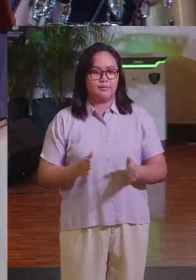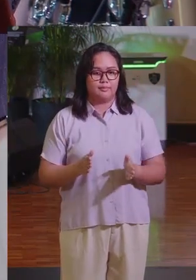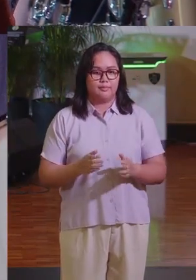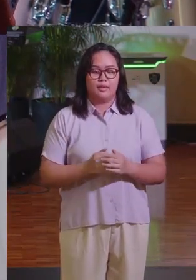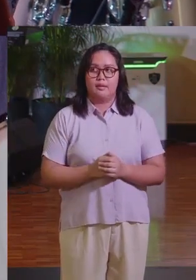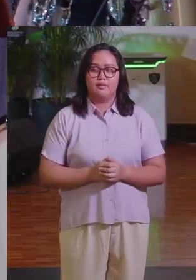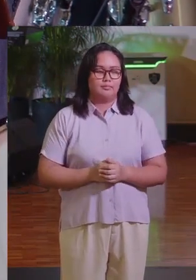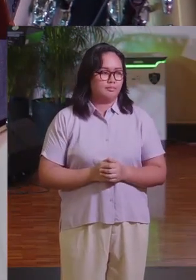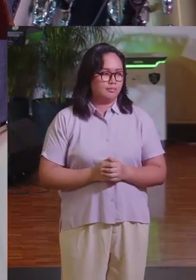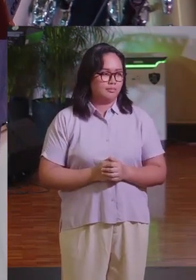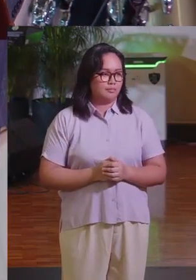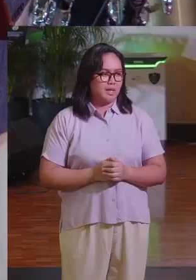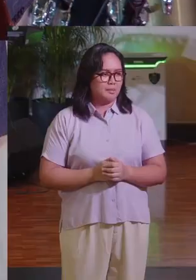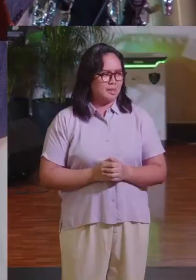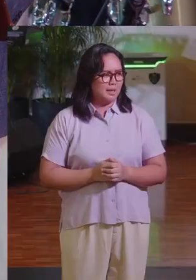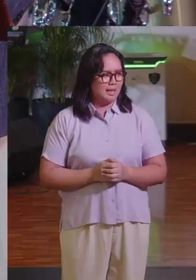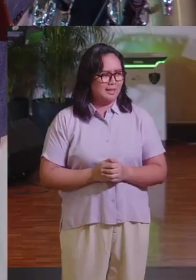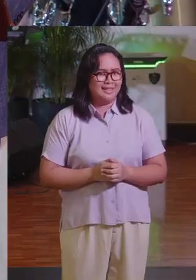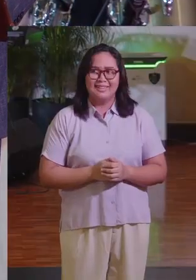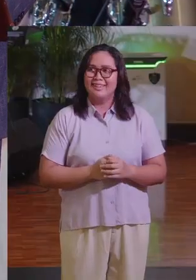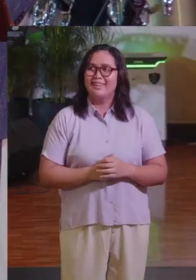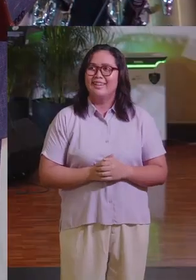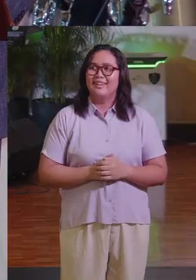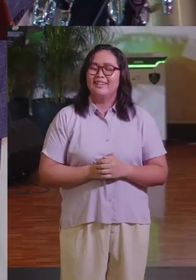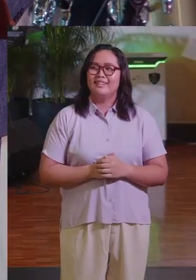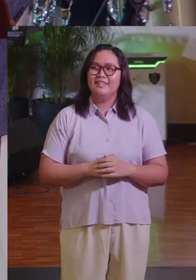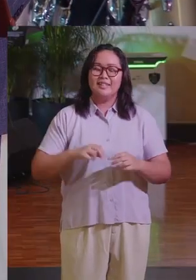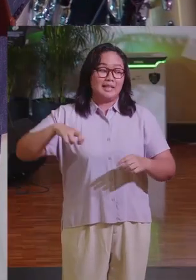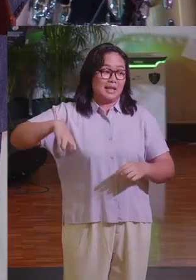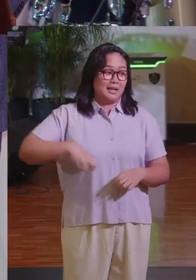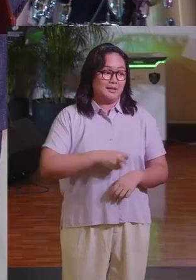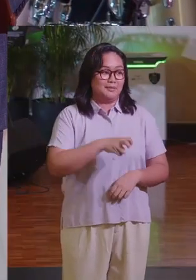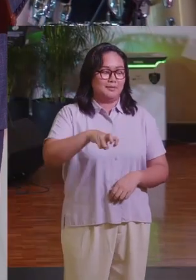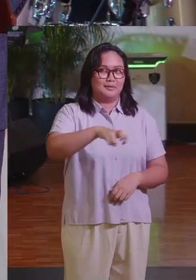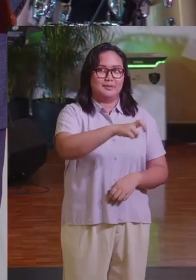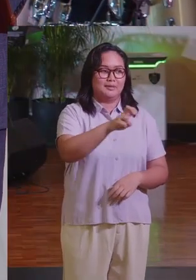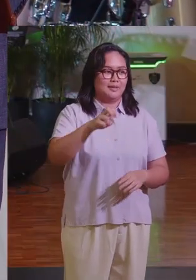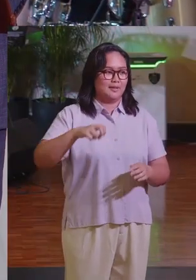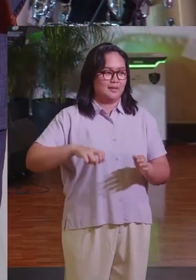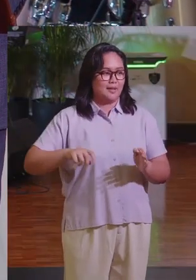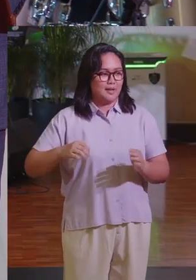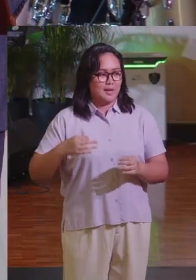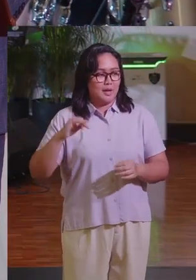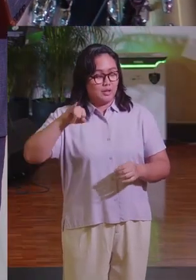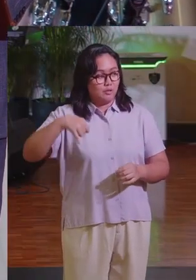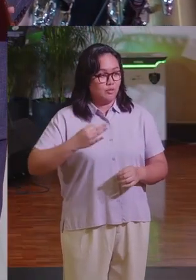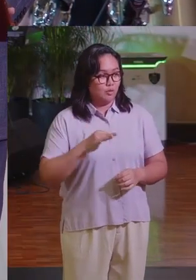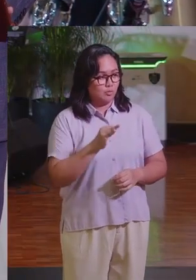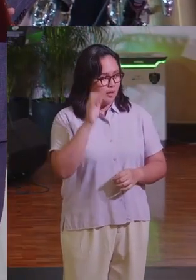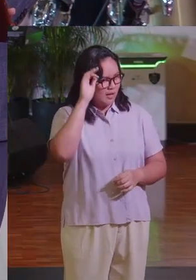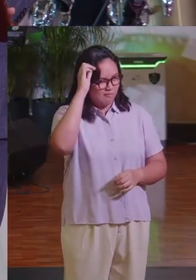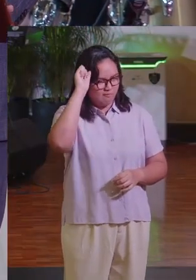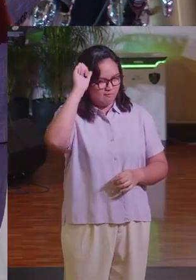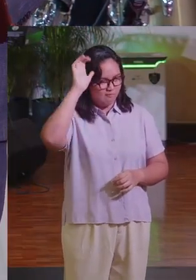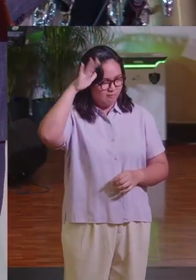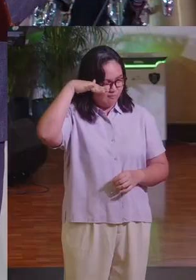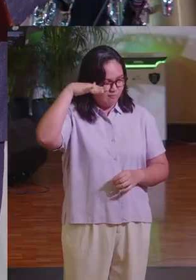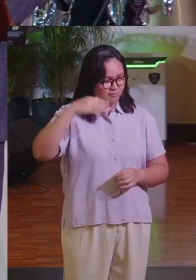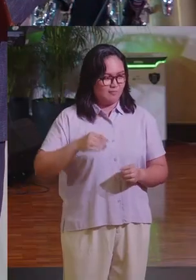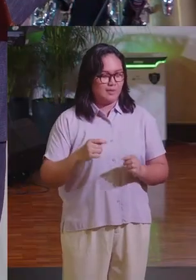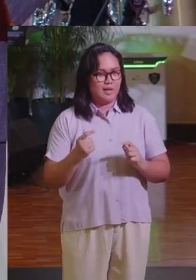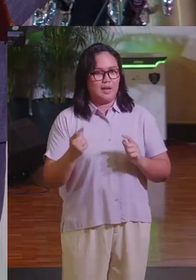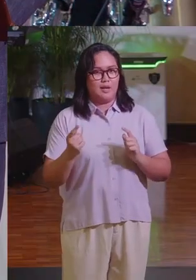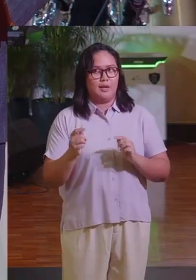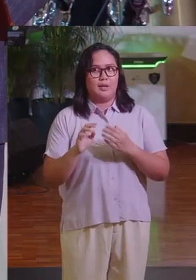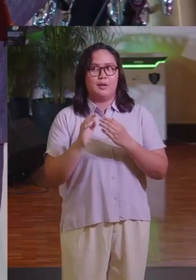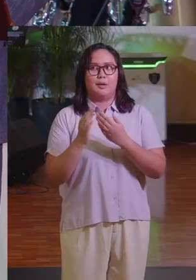At sa kanya pong paglalakbay o pagsuway, siya po ay gumising at bumalik sa